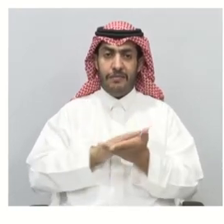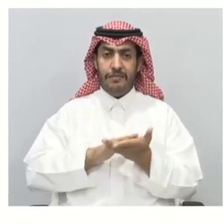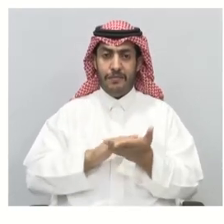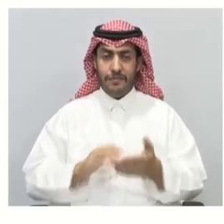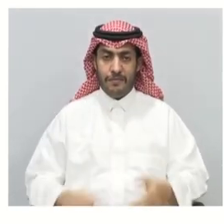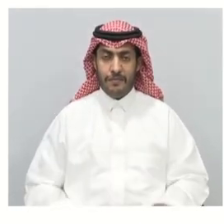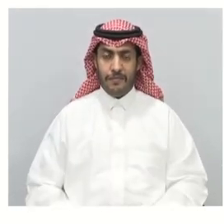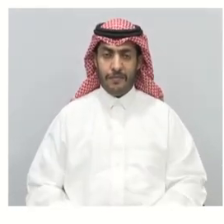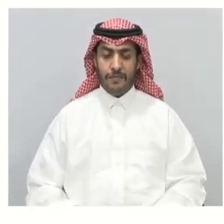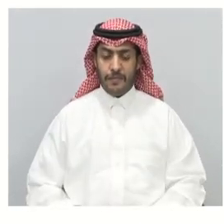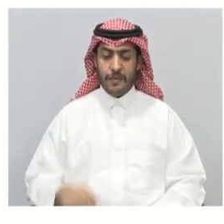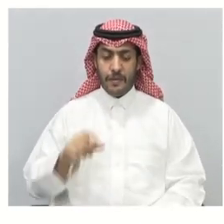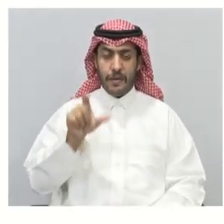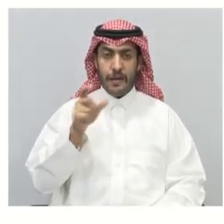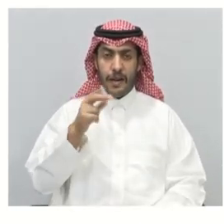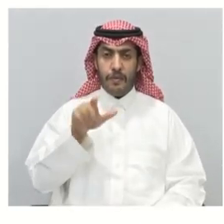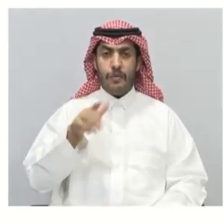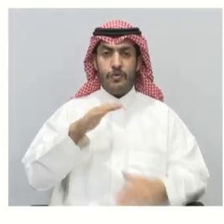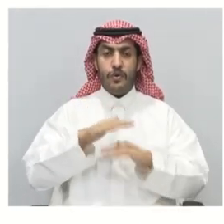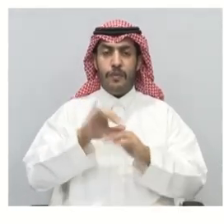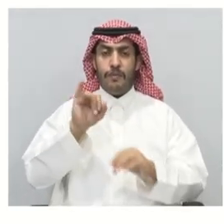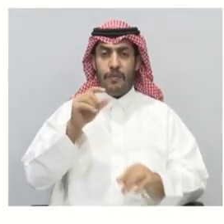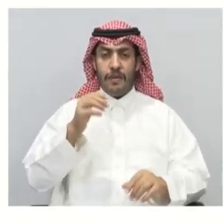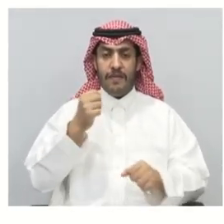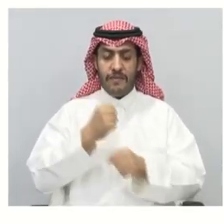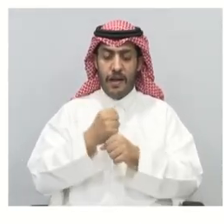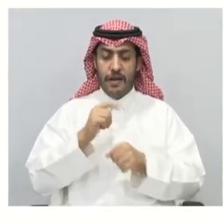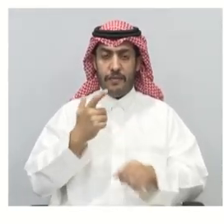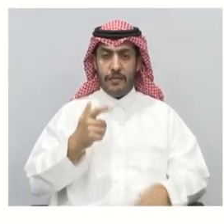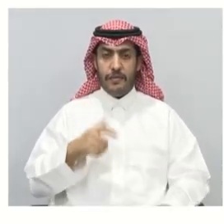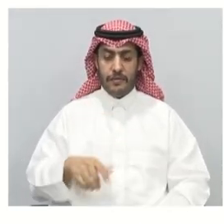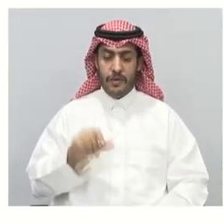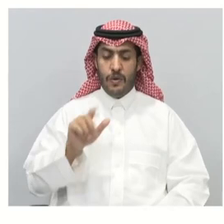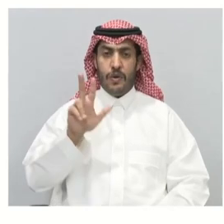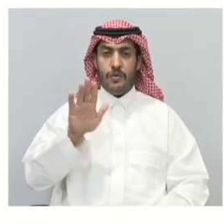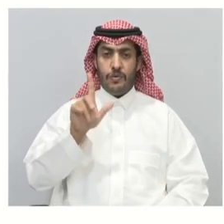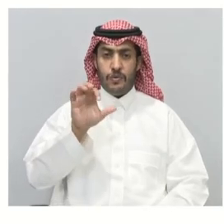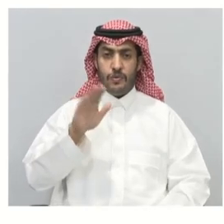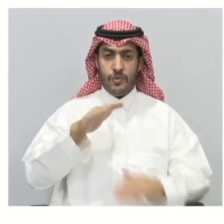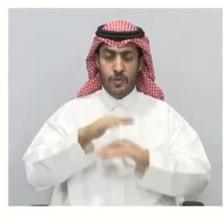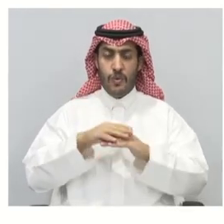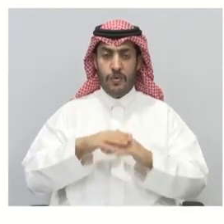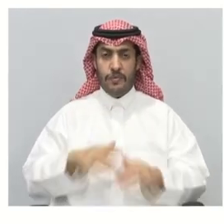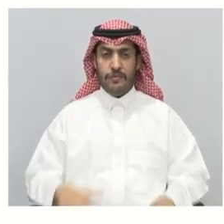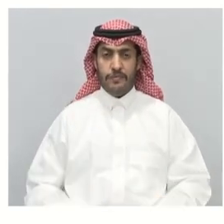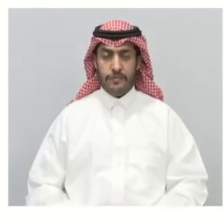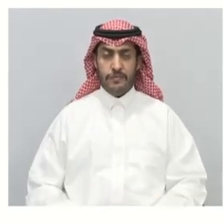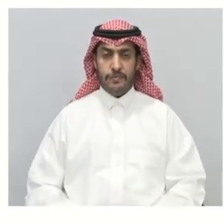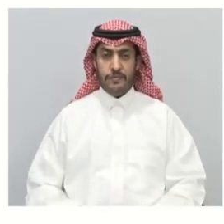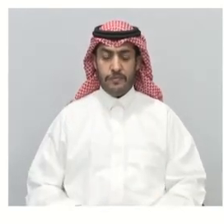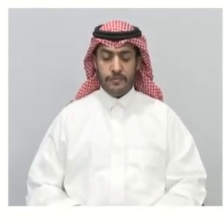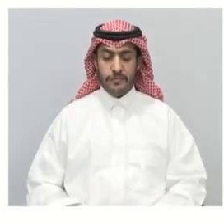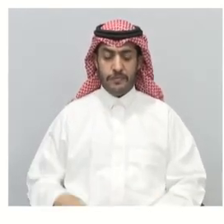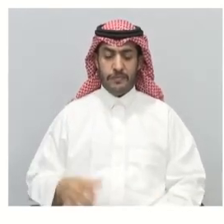من اسلوب المدح نعمه كذلك اين الفاعل هو السلوك هو السلوك وهذا ايضا